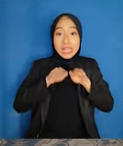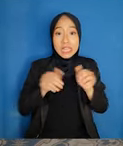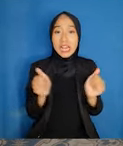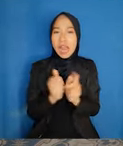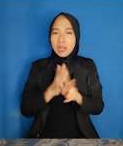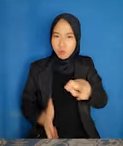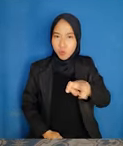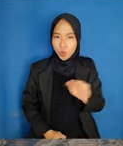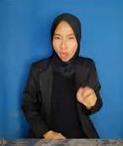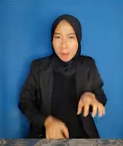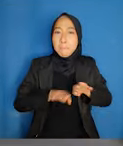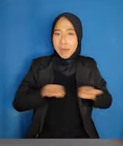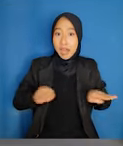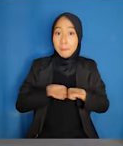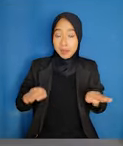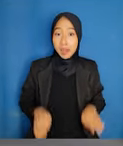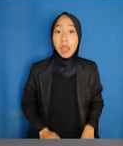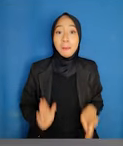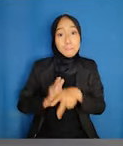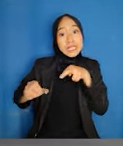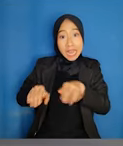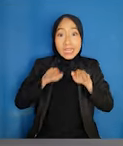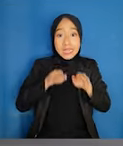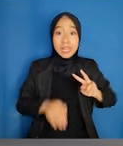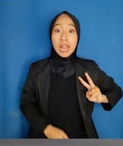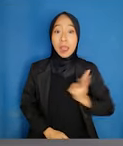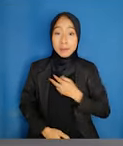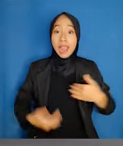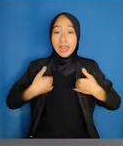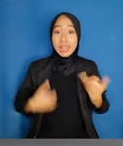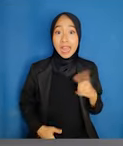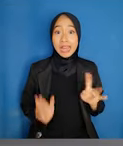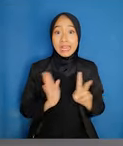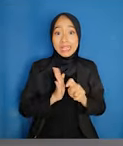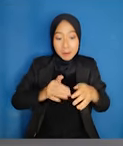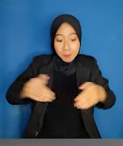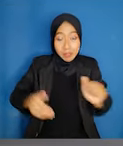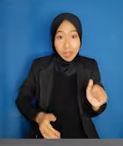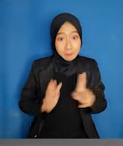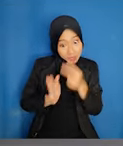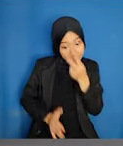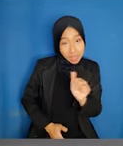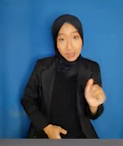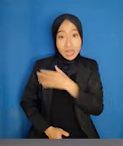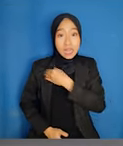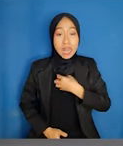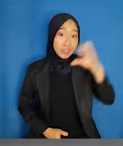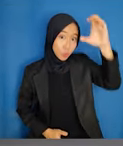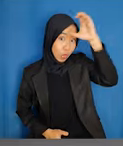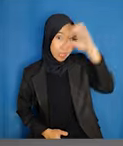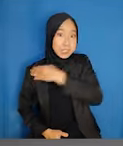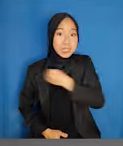kebutuhan yang beragam. Peserta didik kami ada yang keterbatasan pada penglihatan, ada yang